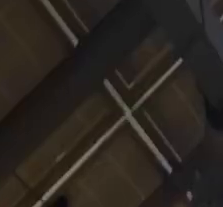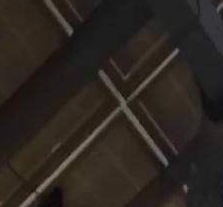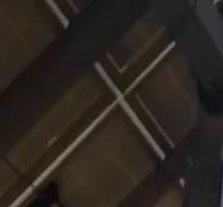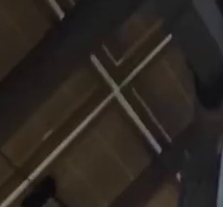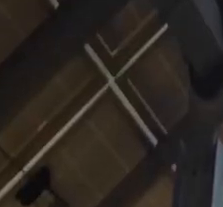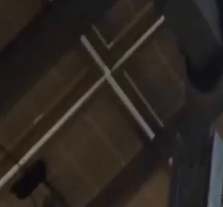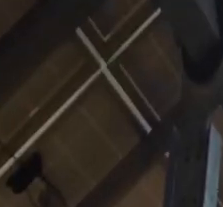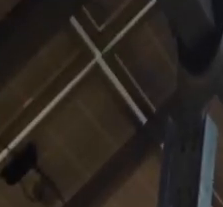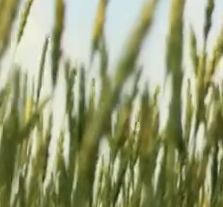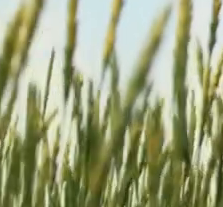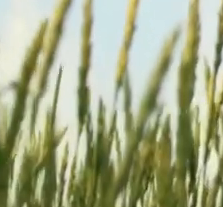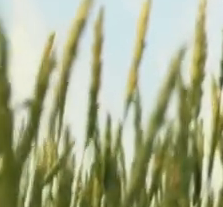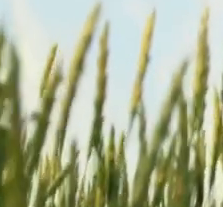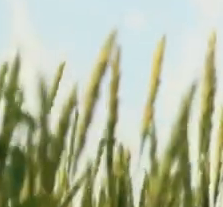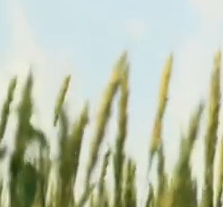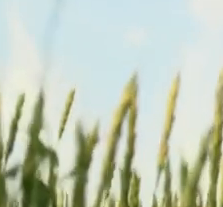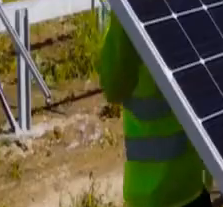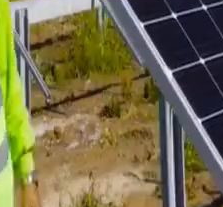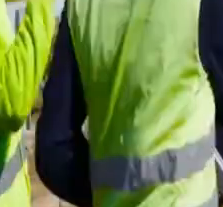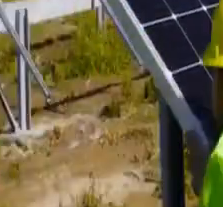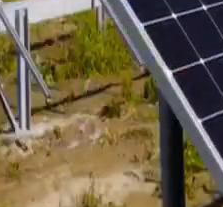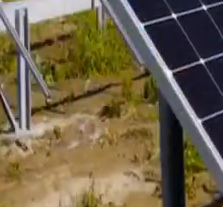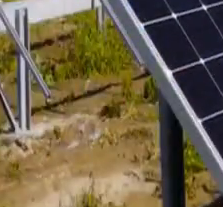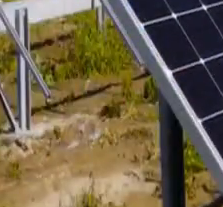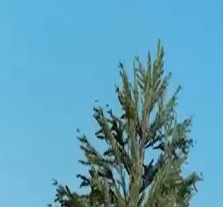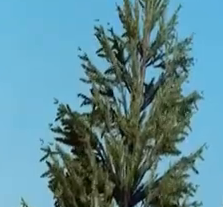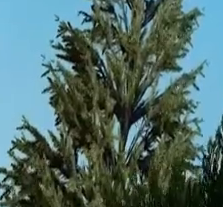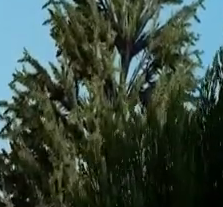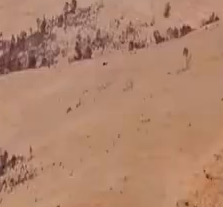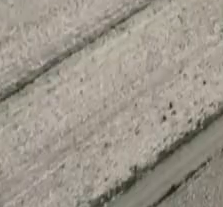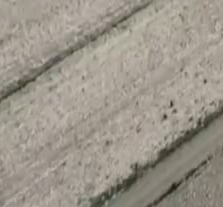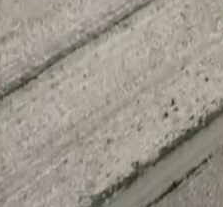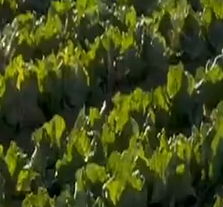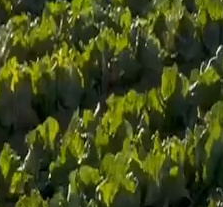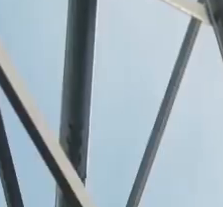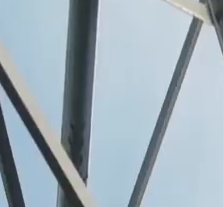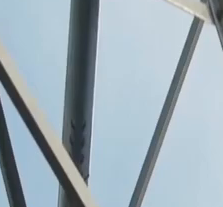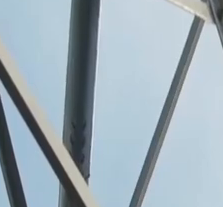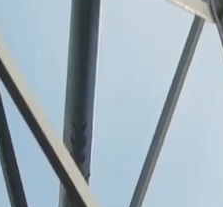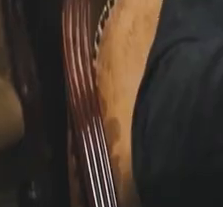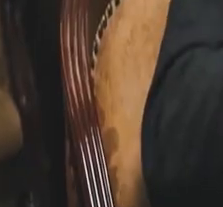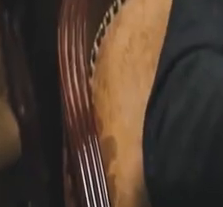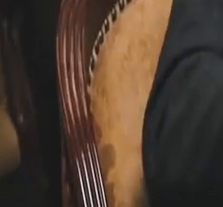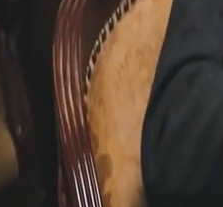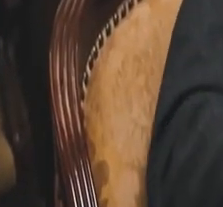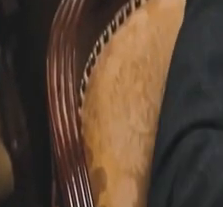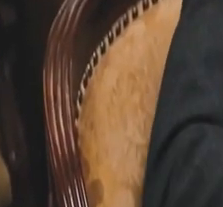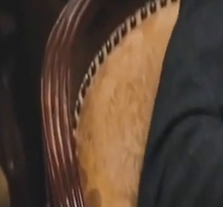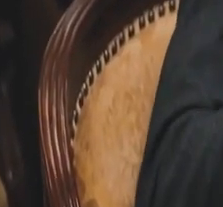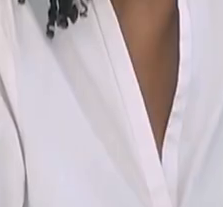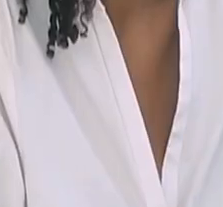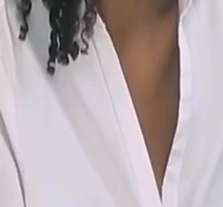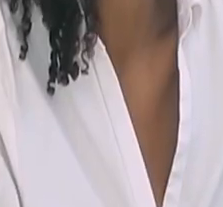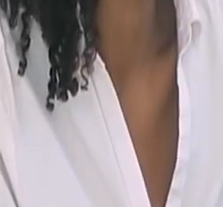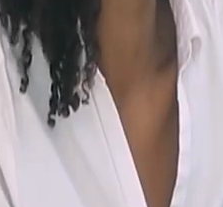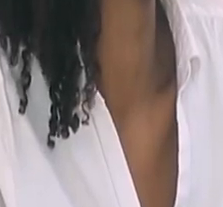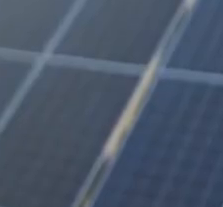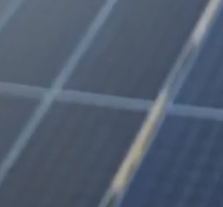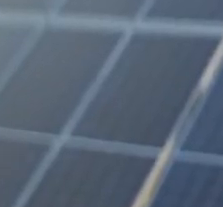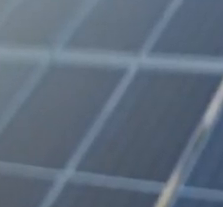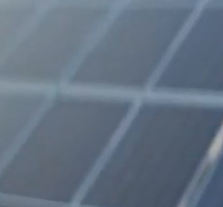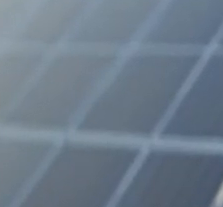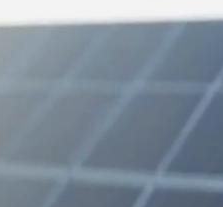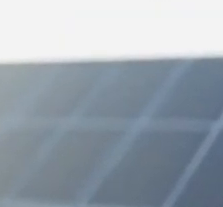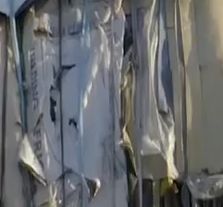ولكن يمكننا السير على إيقاعه. يمكننا أن نعجل بالوفاء بالتزامنا والمضي قدما واتخاذ إجراءات